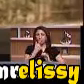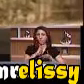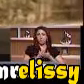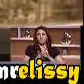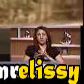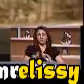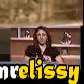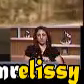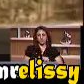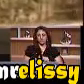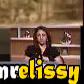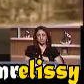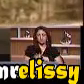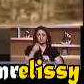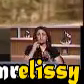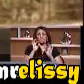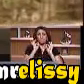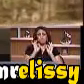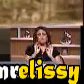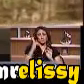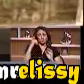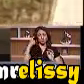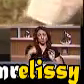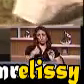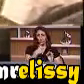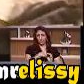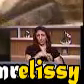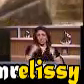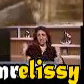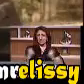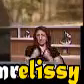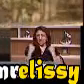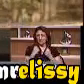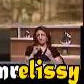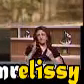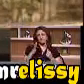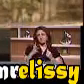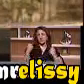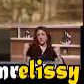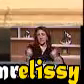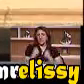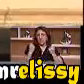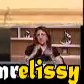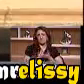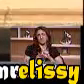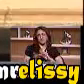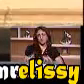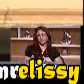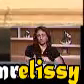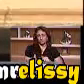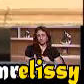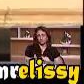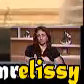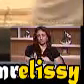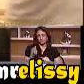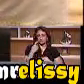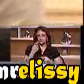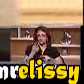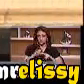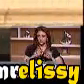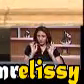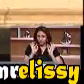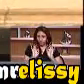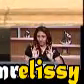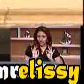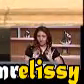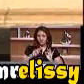في الوحدات الصحية، مشكلة الطبيب نفسه اللي مش متدرب من خالص يعني تقريبا. كفايه علينا قوي بدل العدوى الفظيع اللي بيدهولنا